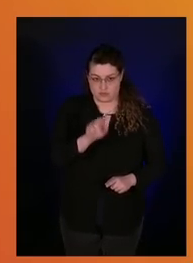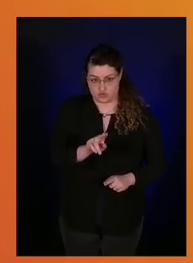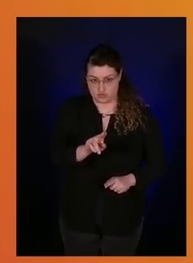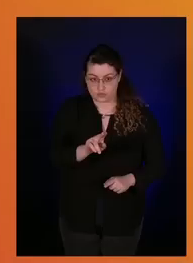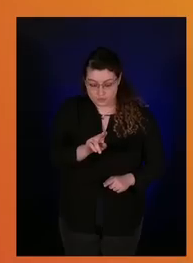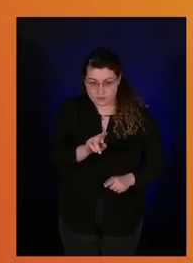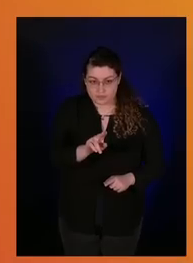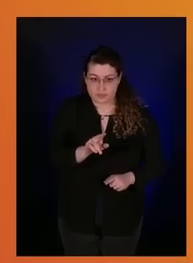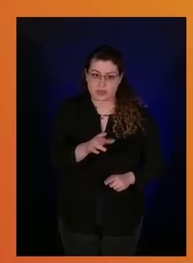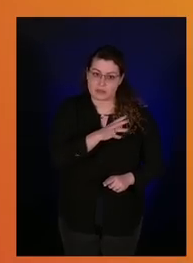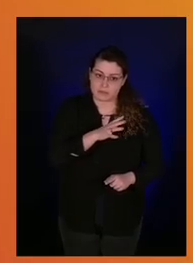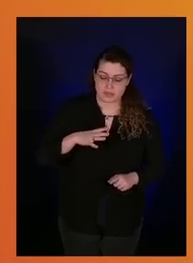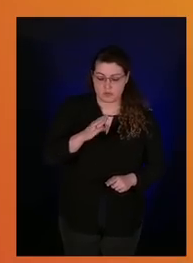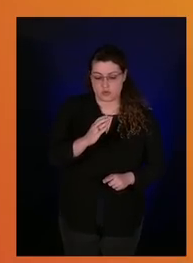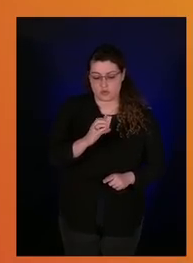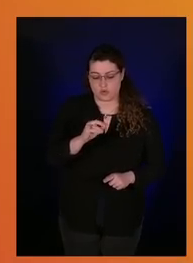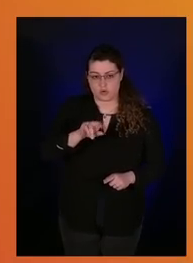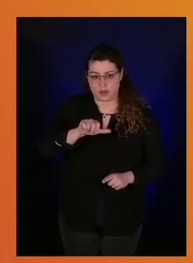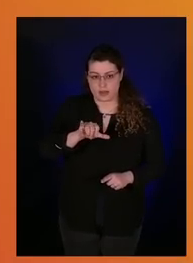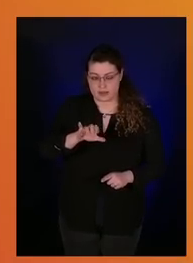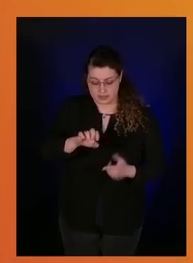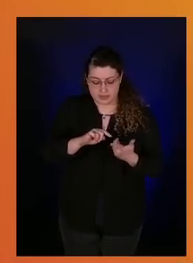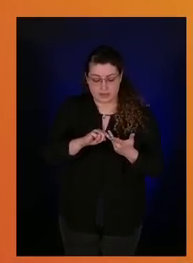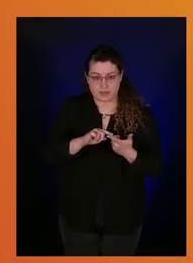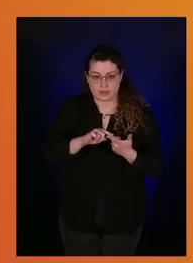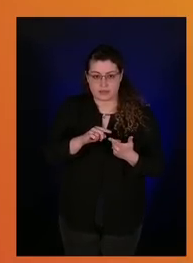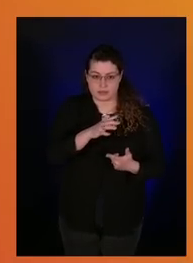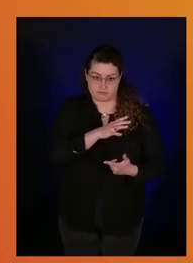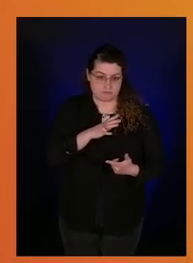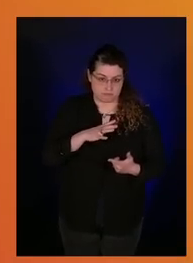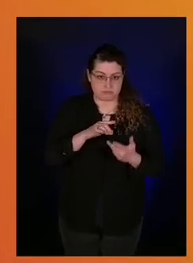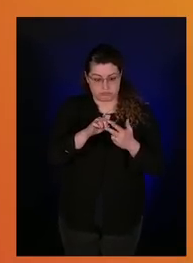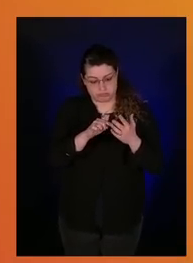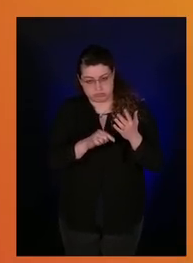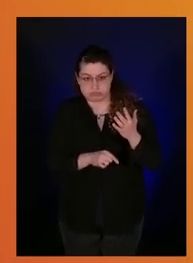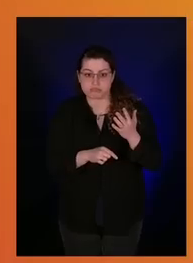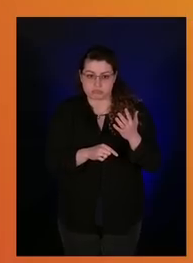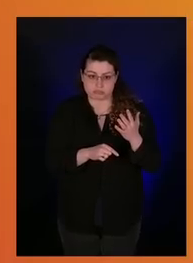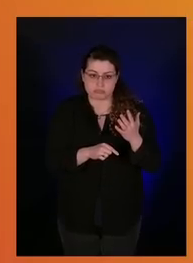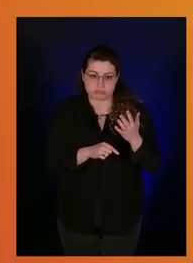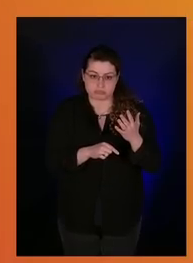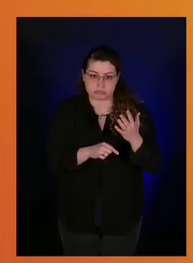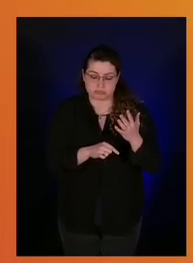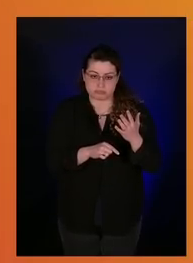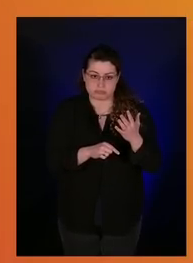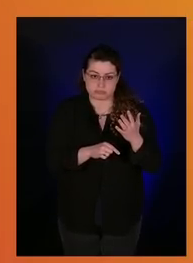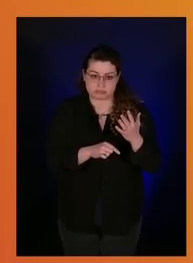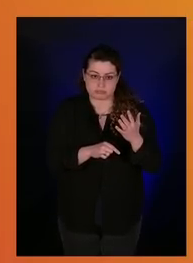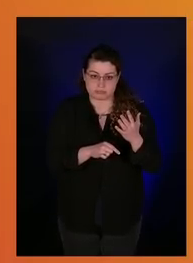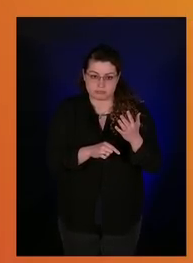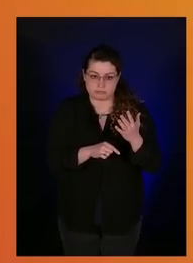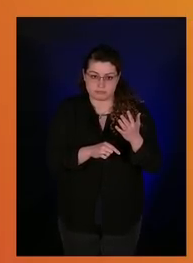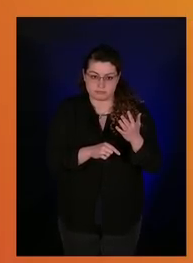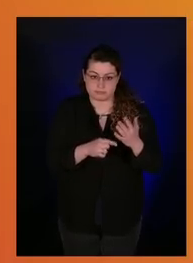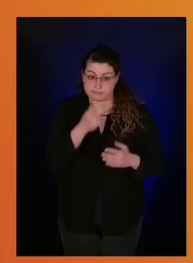Benedek Corali, David Gislaine, Le Maire Mirabel, Lévédère Bruno, Malaisé Arnaud,